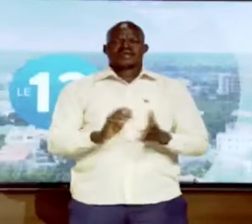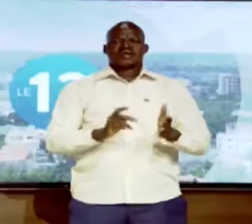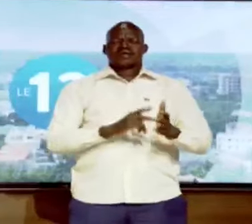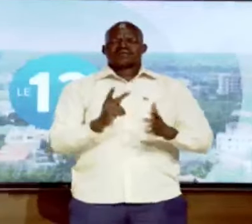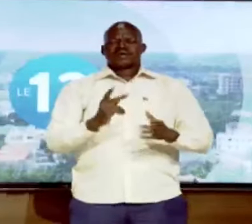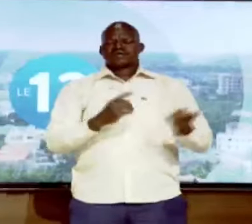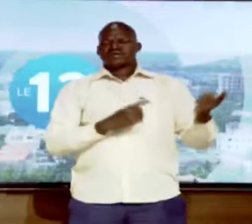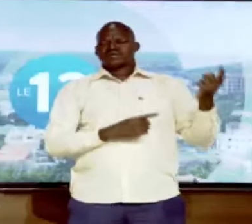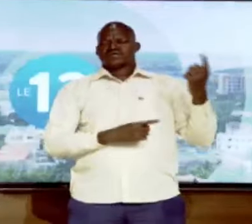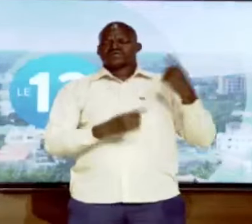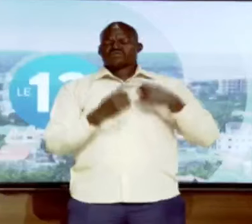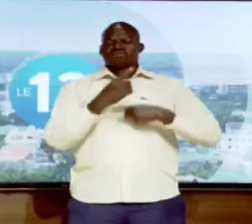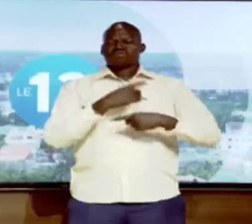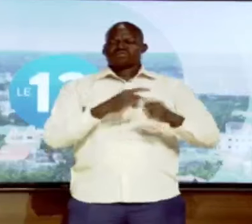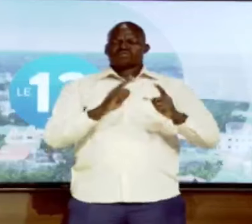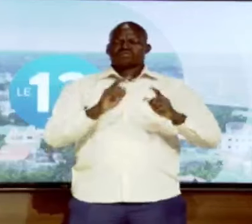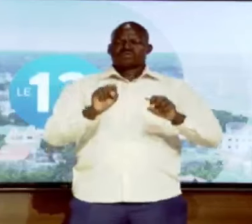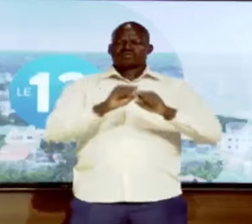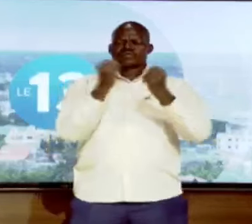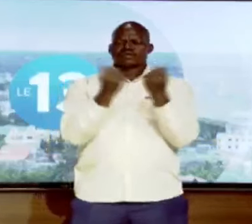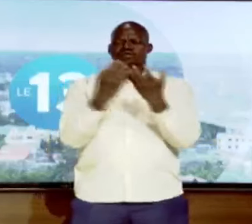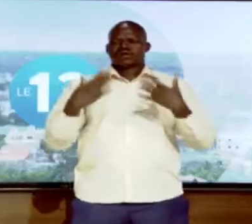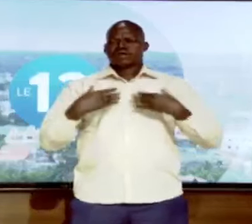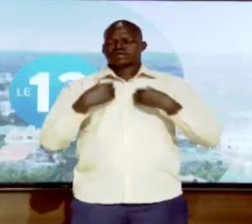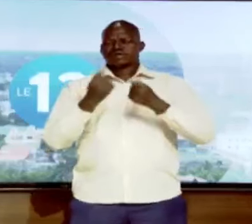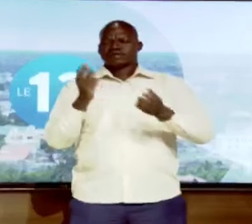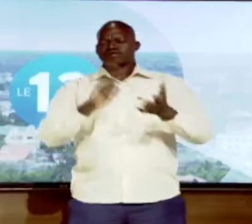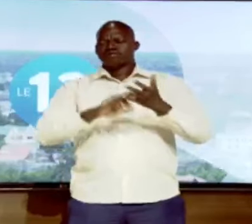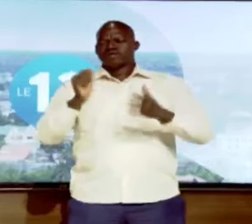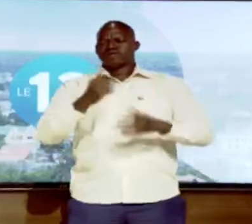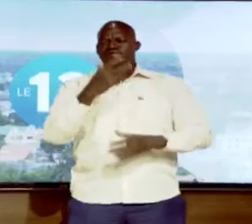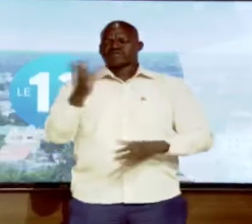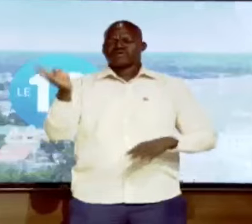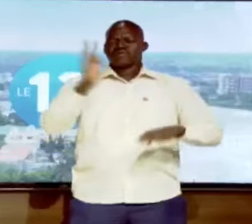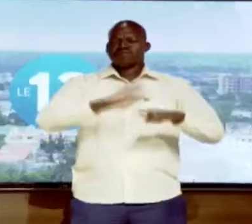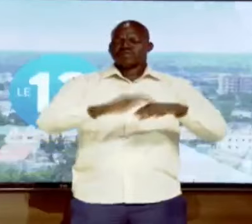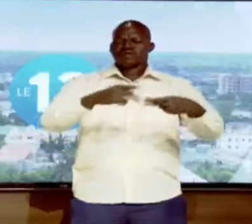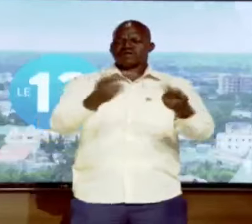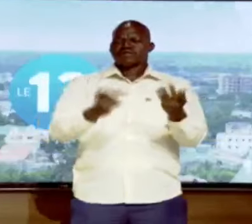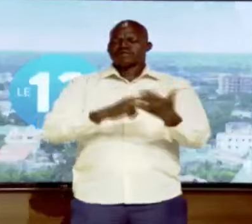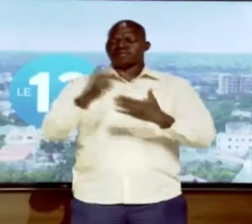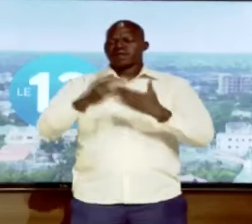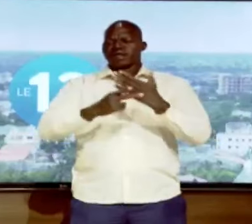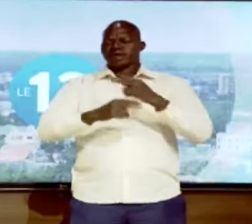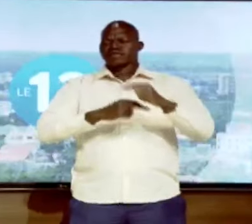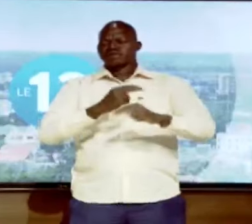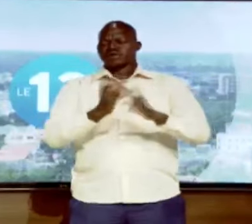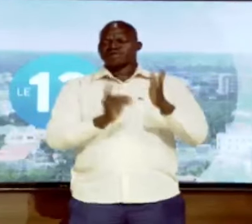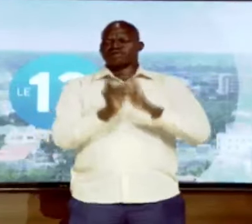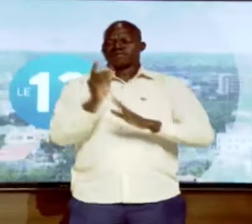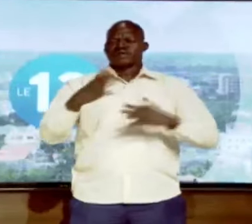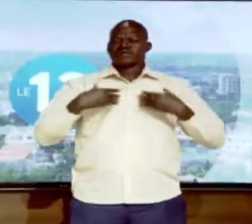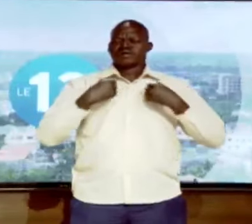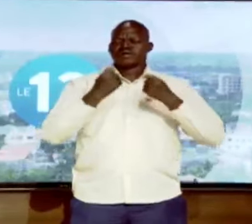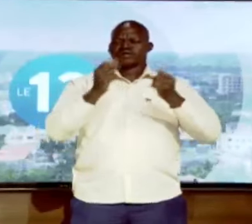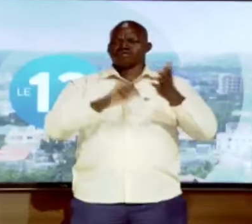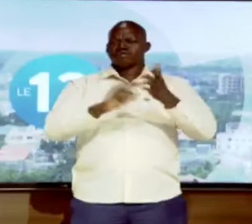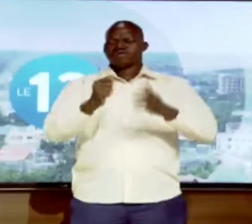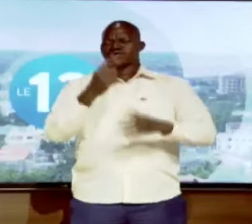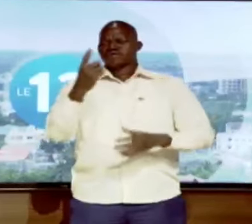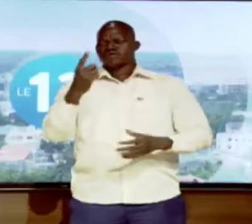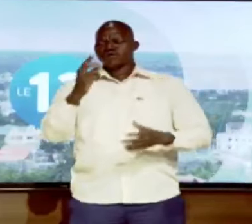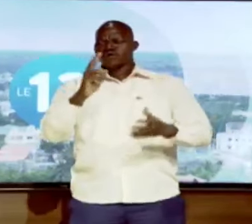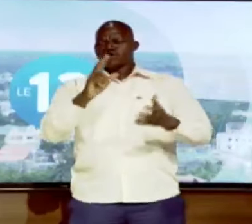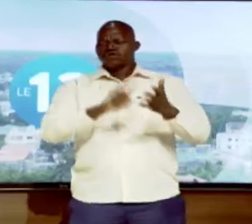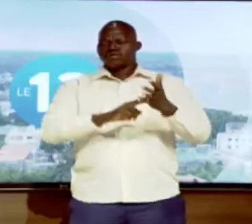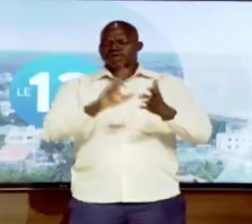de ce 1ésor consacré au secteur de la santé en 2023 la mise en œuvre du plan national de développement sanitaire 2021-2030